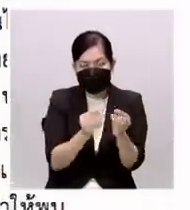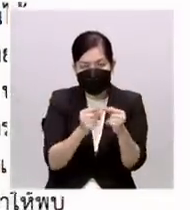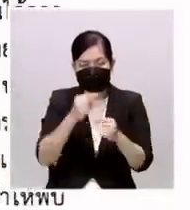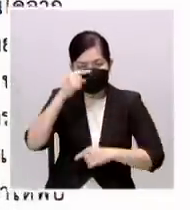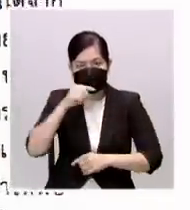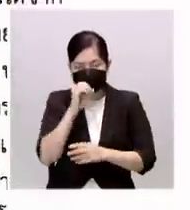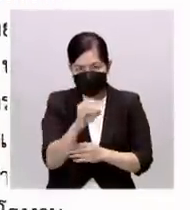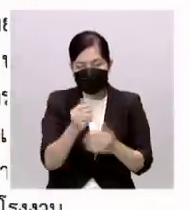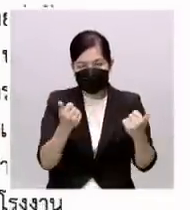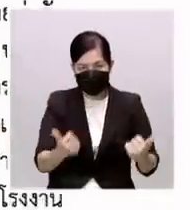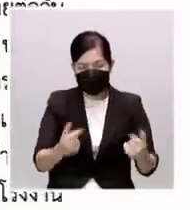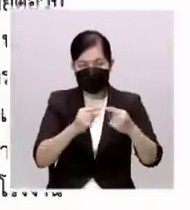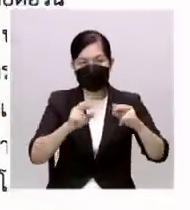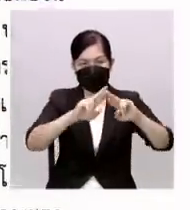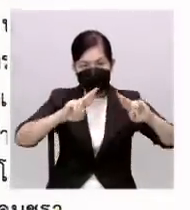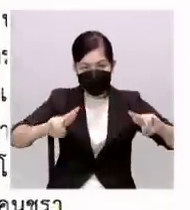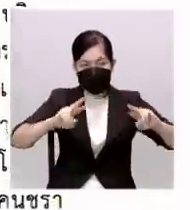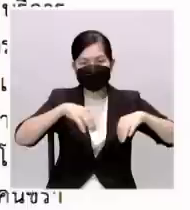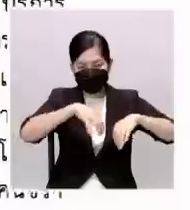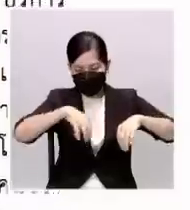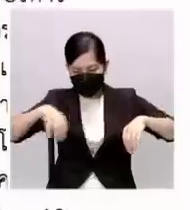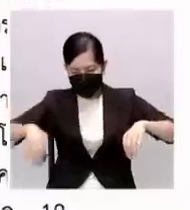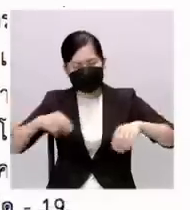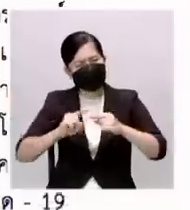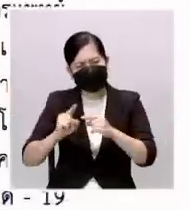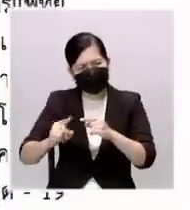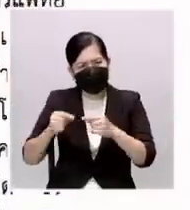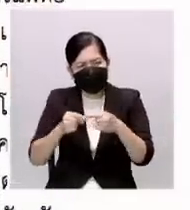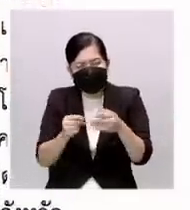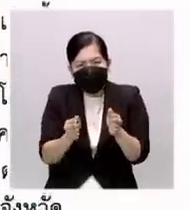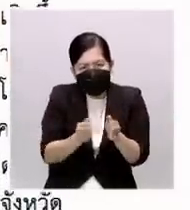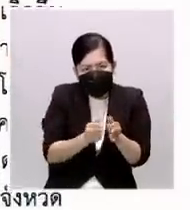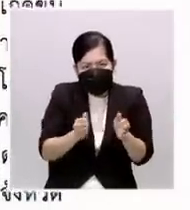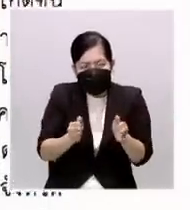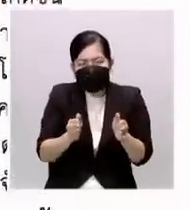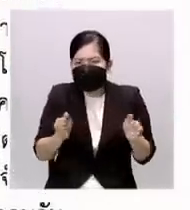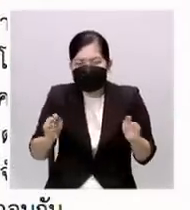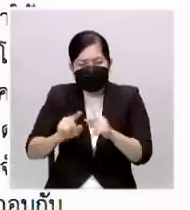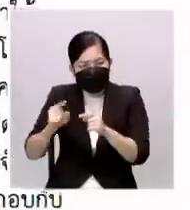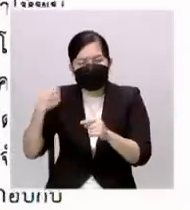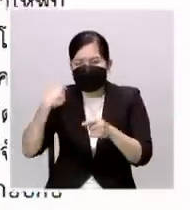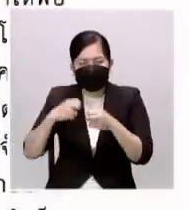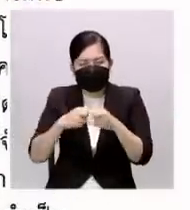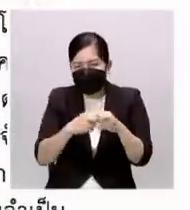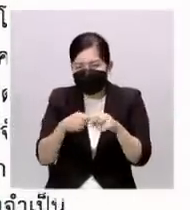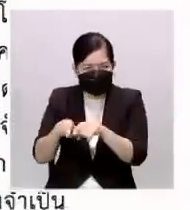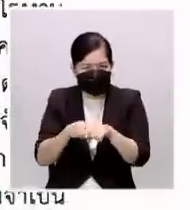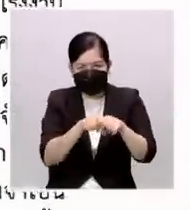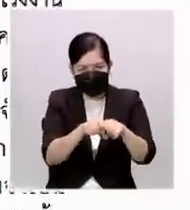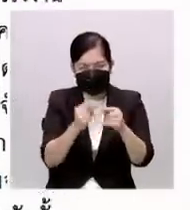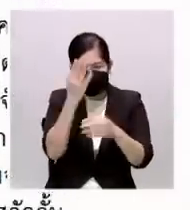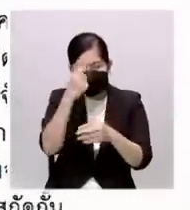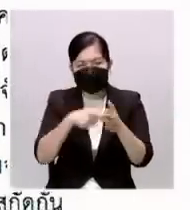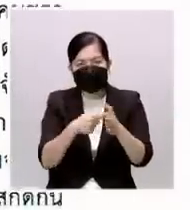กอบการร้านอาหารไม่ว่าจะเป็นรายเล็กรายกลางหรือรายใหญ่ต่างได้รับผลกระทบเหมือนกันหมดเลยเพราะว่าจริงๆแล้วเนี่ย